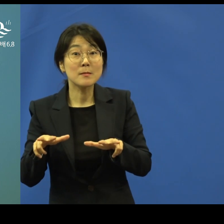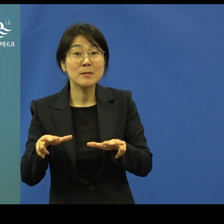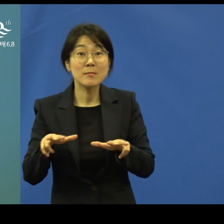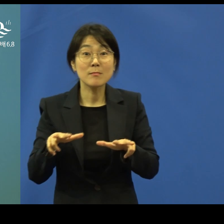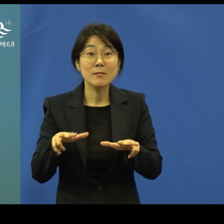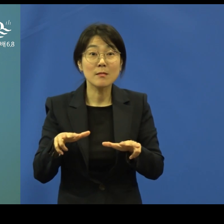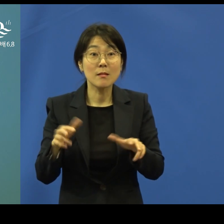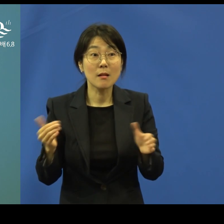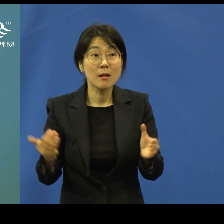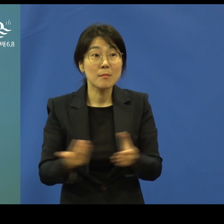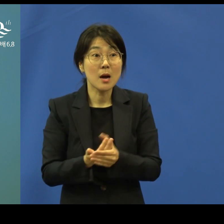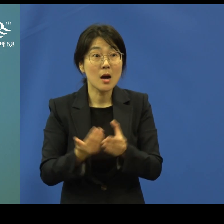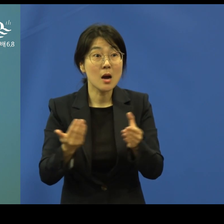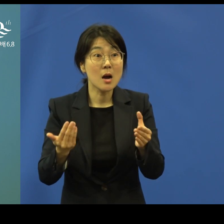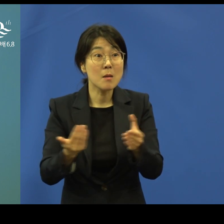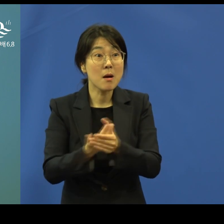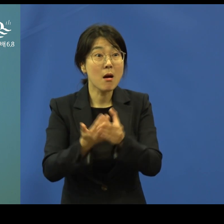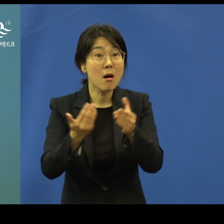개발도상국가가 되고,